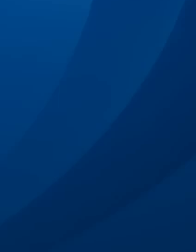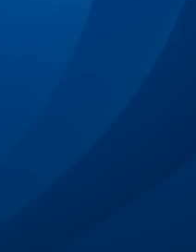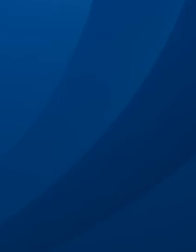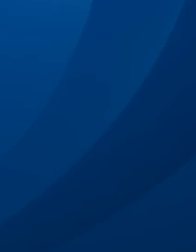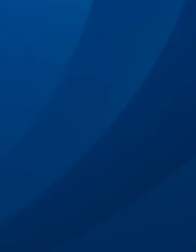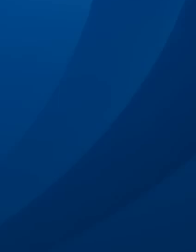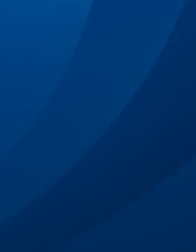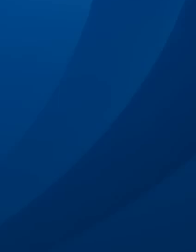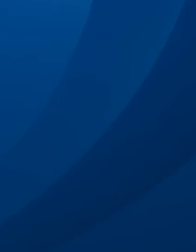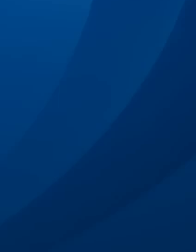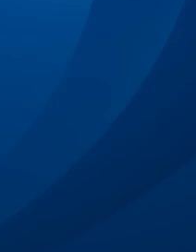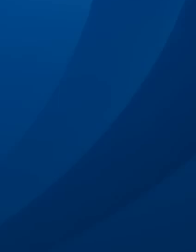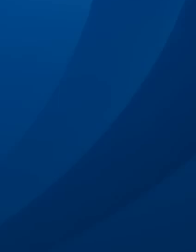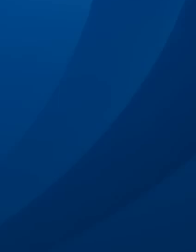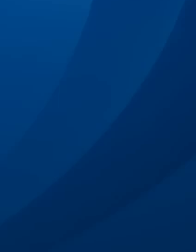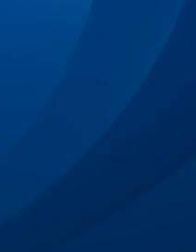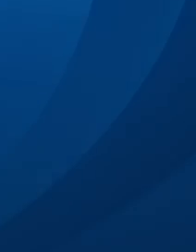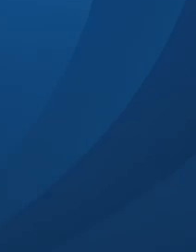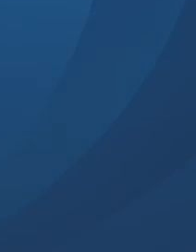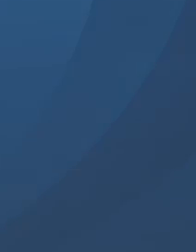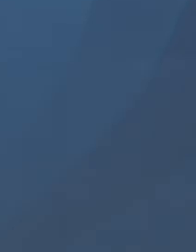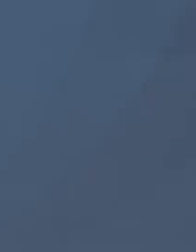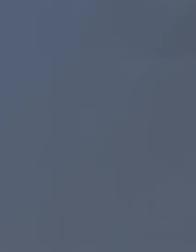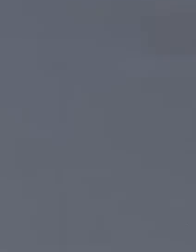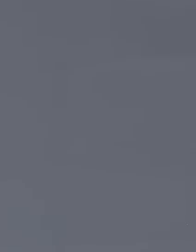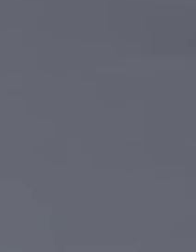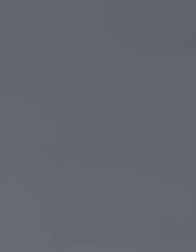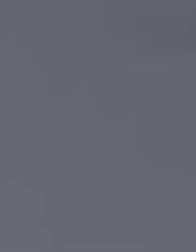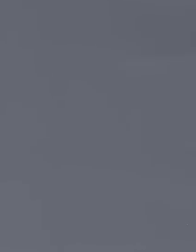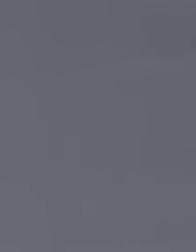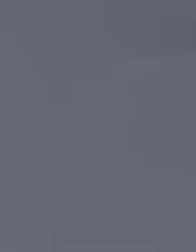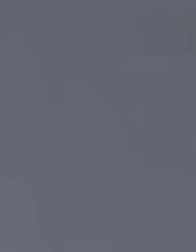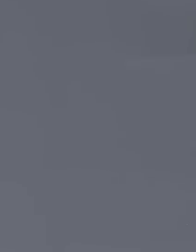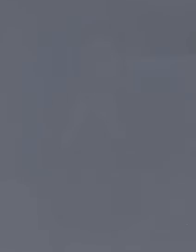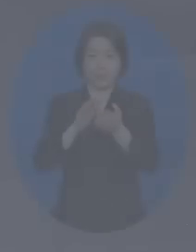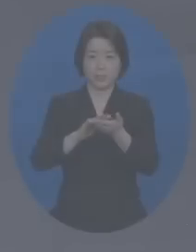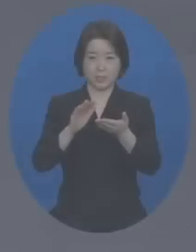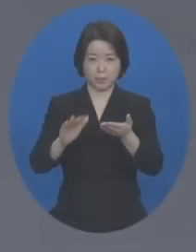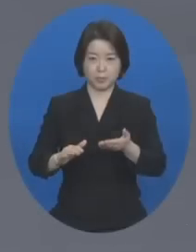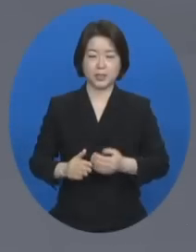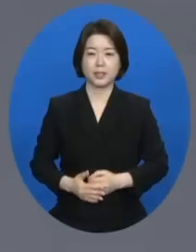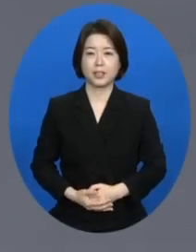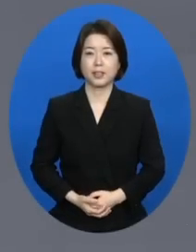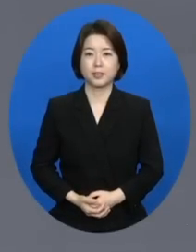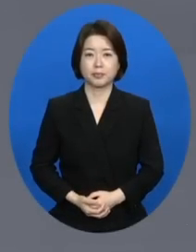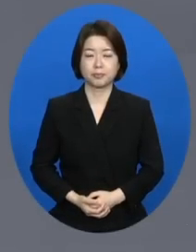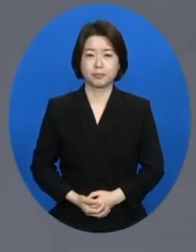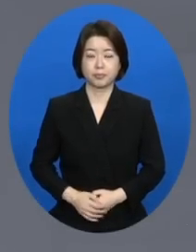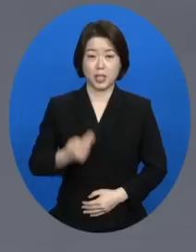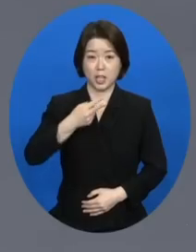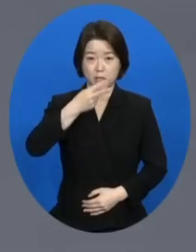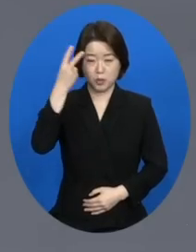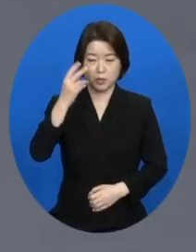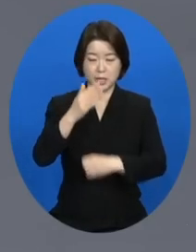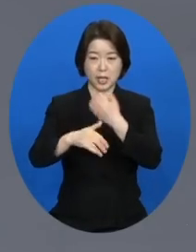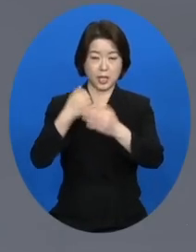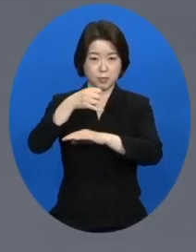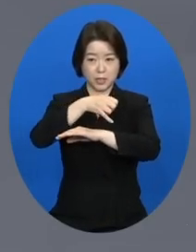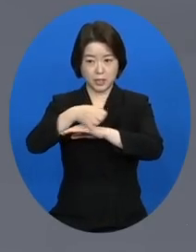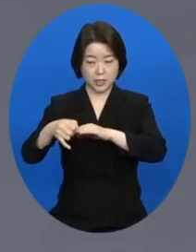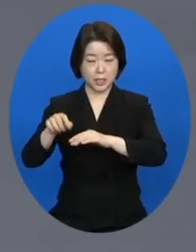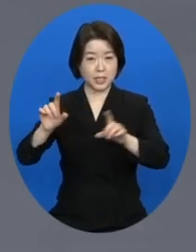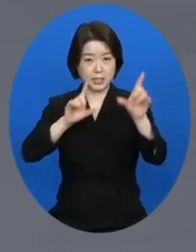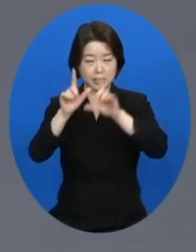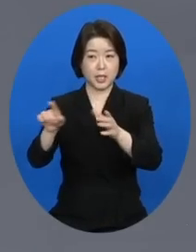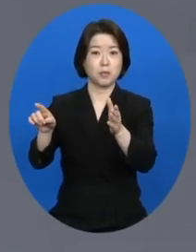친위대장 보디발에게 팔았더라. 아멘. 하나님의 말씀입니다. 요셉 하나님이 디자인하신 삶을